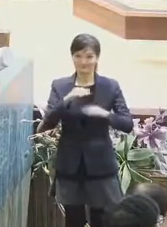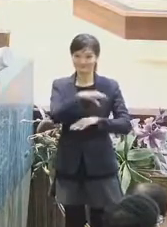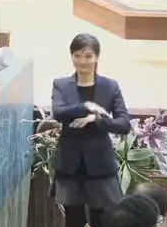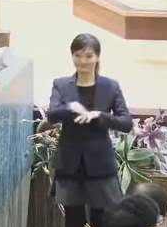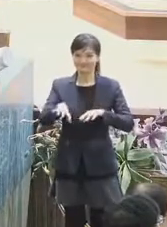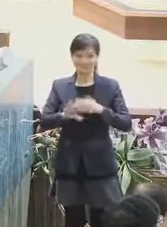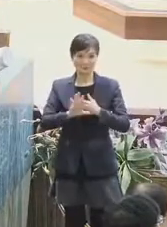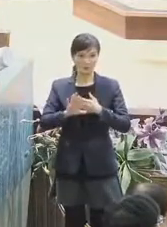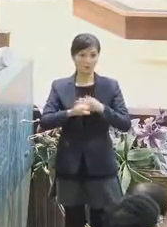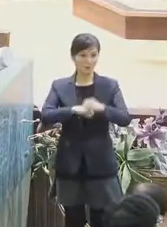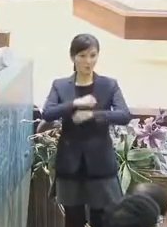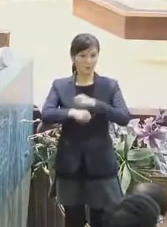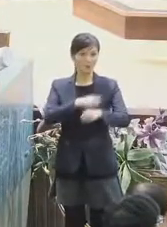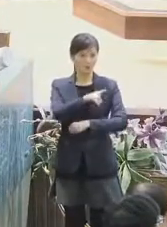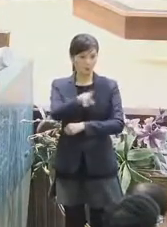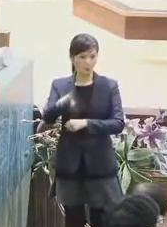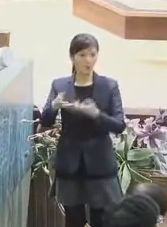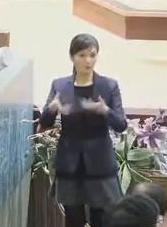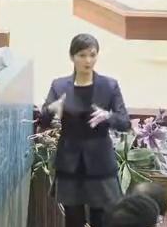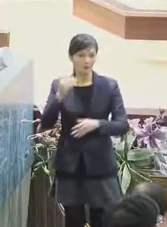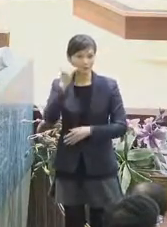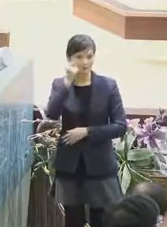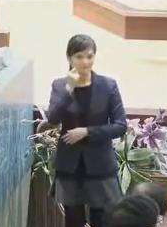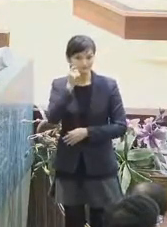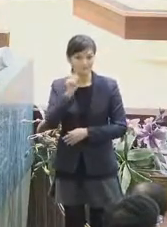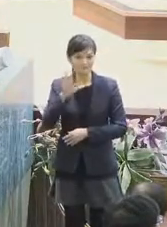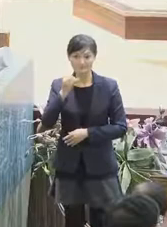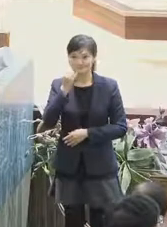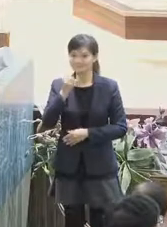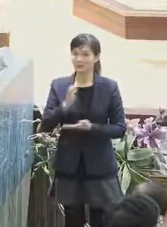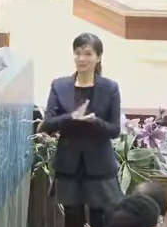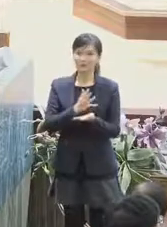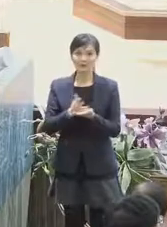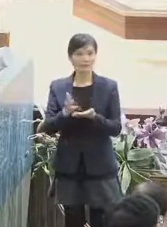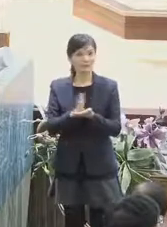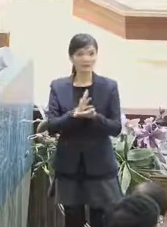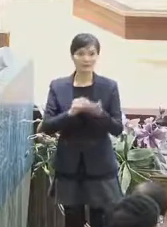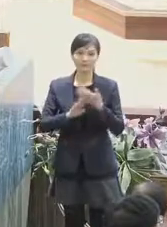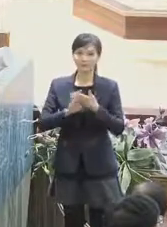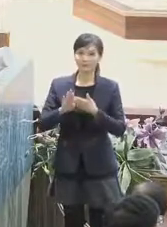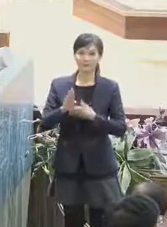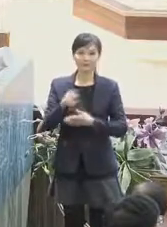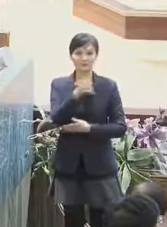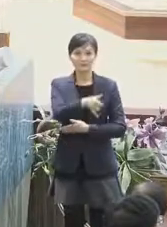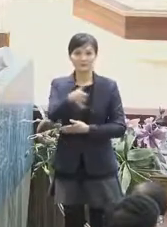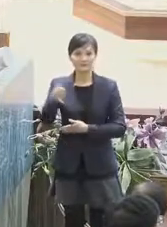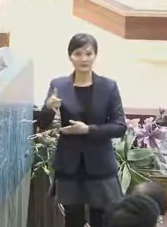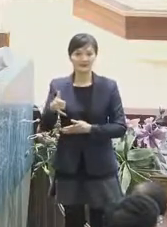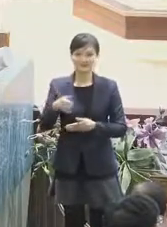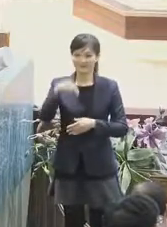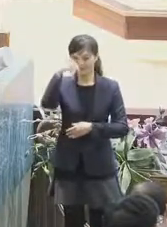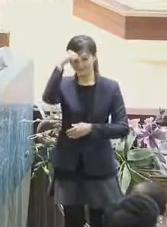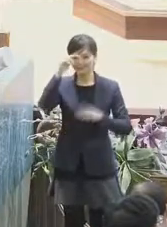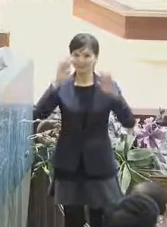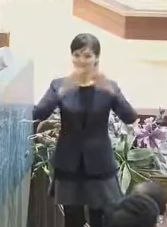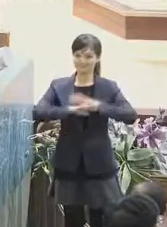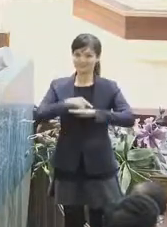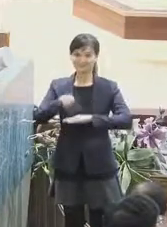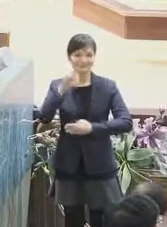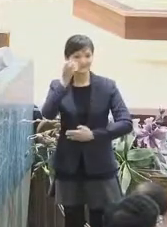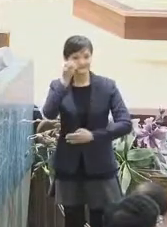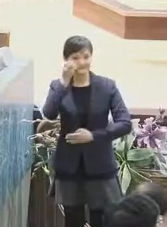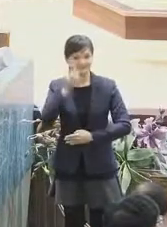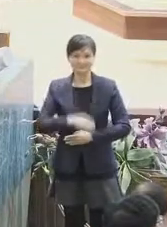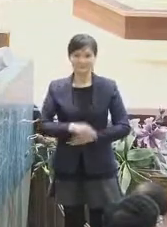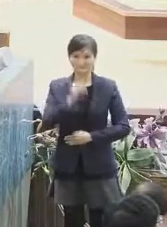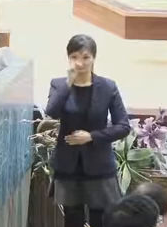活动，如果大家有兴趣的话，可以在休闲的时间不管是下午或者是晚上都可以来参观，尤其